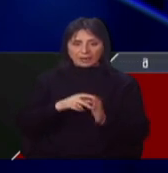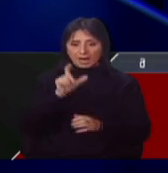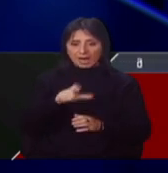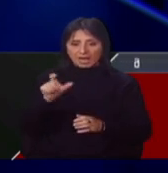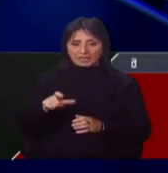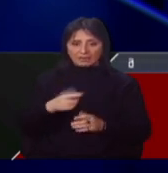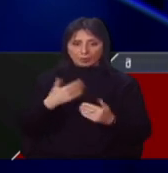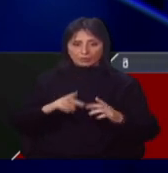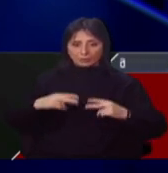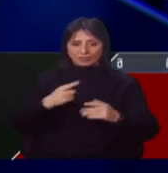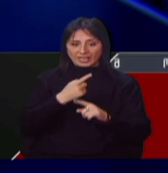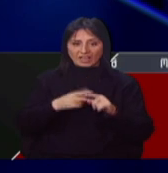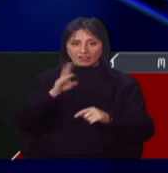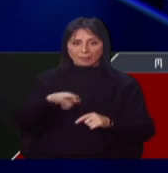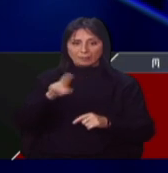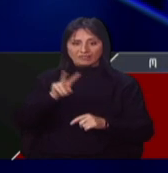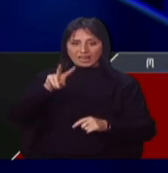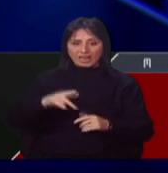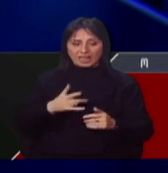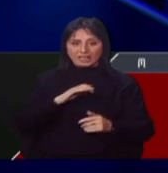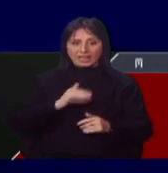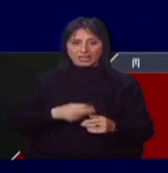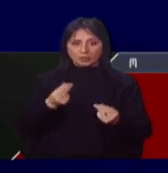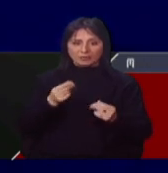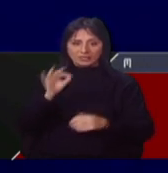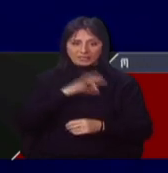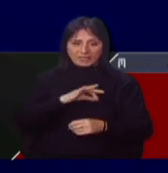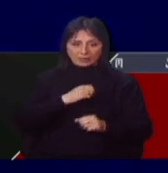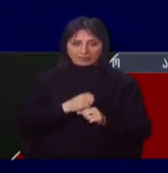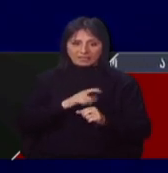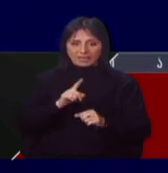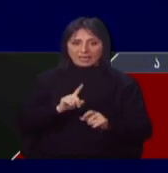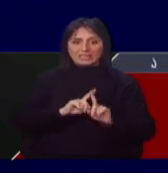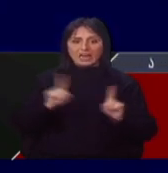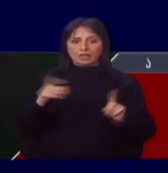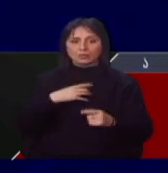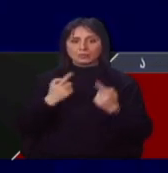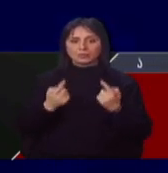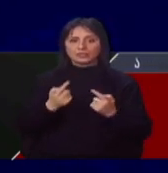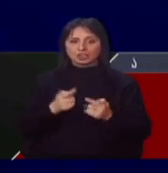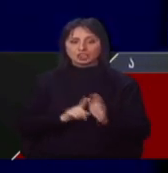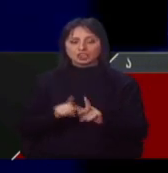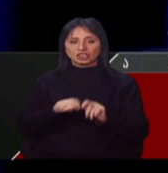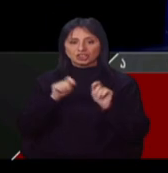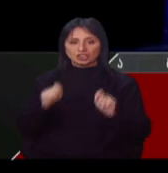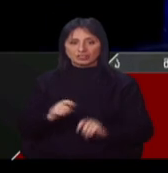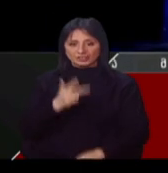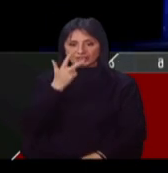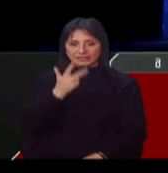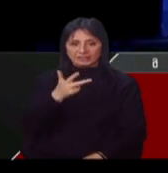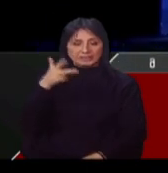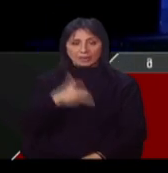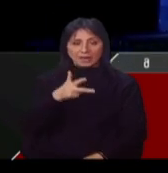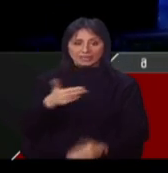ბენეფიციარებმა დააგენერირეს 9.5 მილიარდი ლარის ოდენობის კერძო ფინანსური სარგებელი და რაც განსაკუთრებით მნიშვნელოვანია, შექმნეს